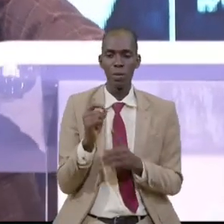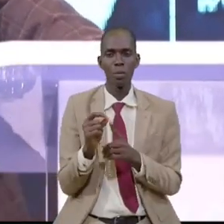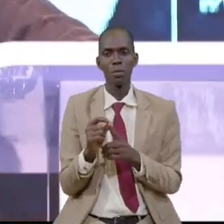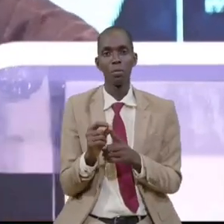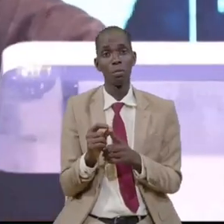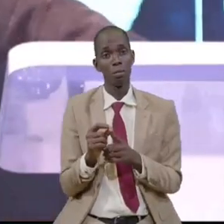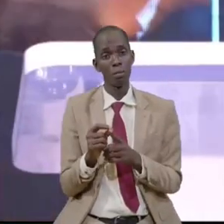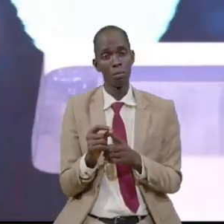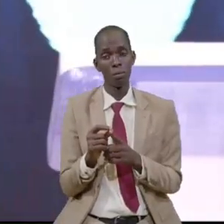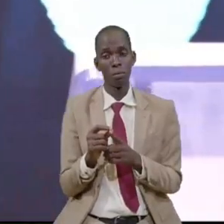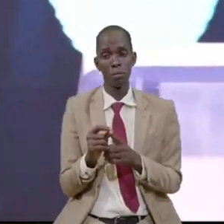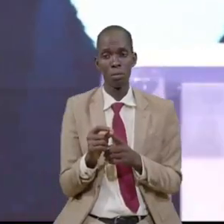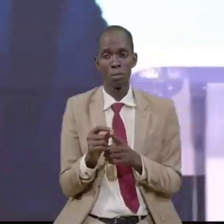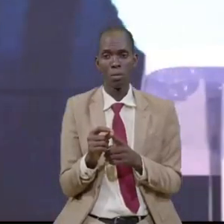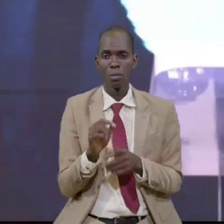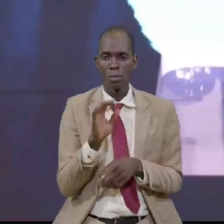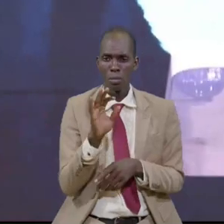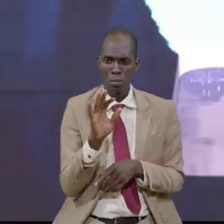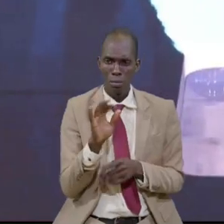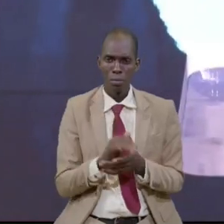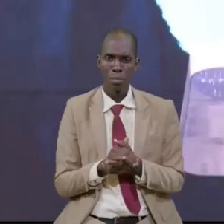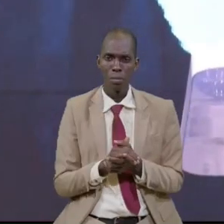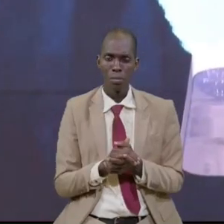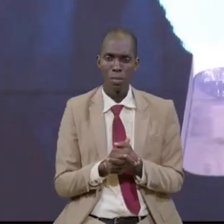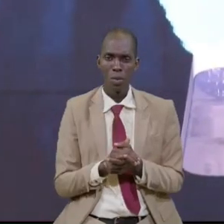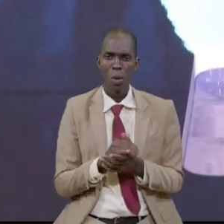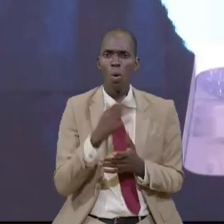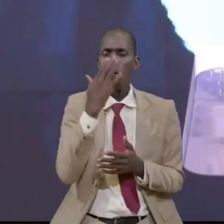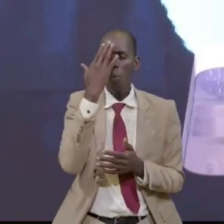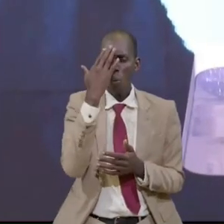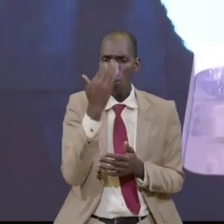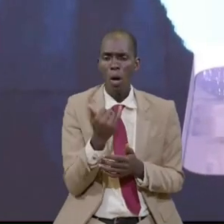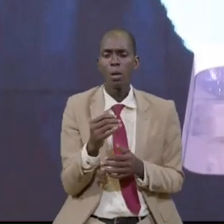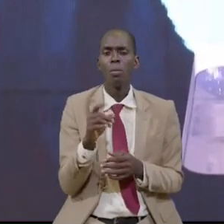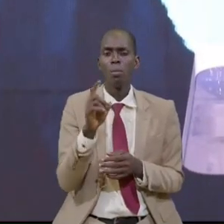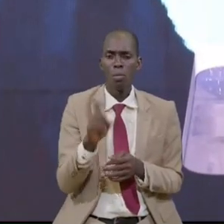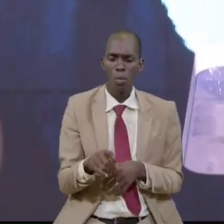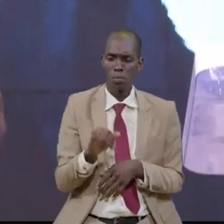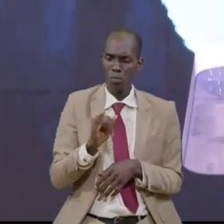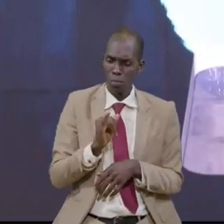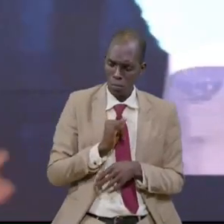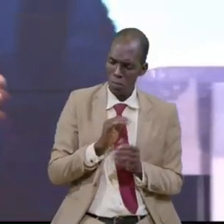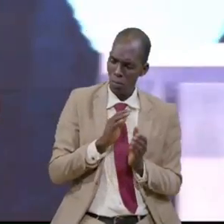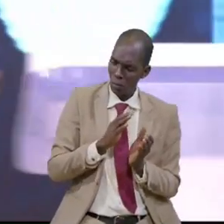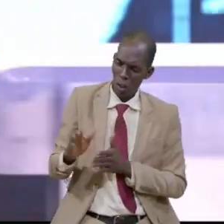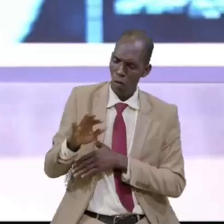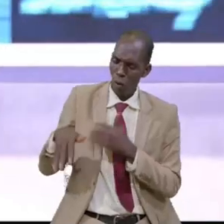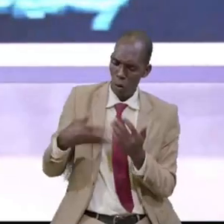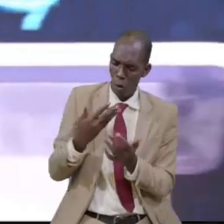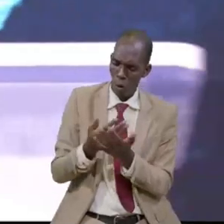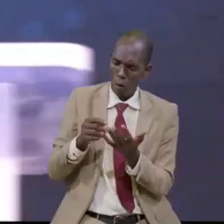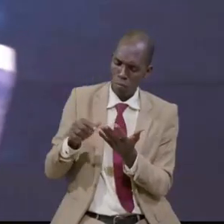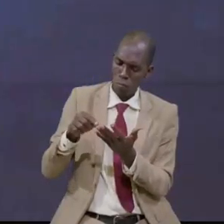mesdance monsieur pourquoi Jois rejeter tout cela